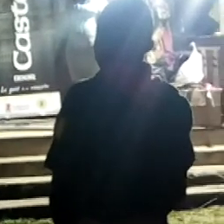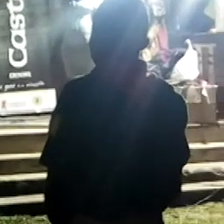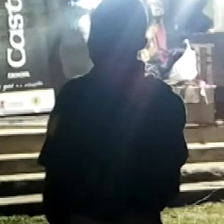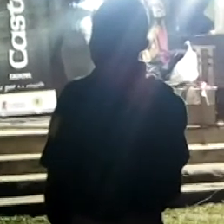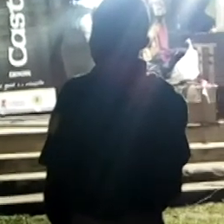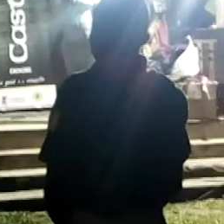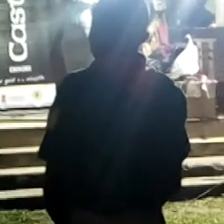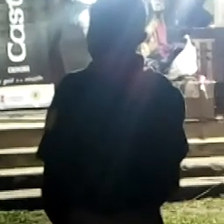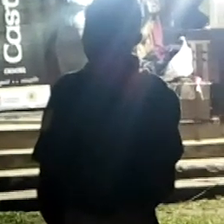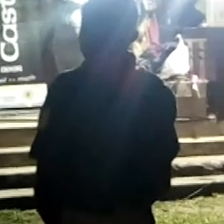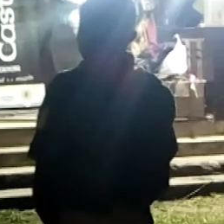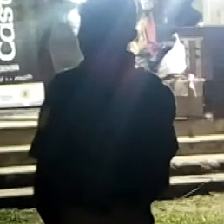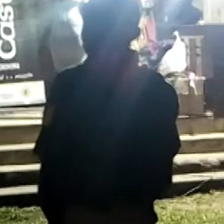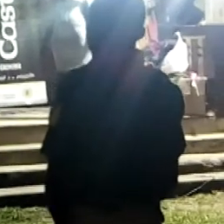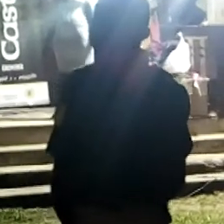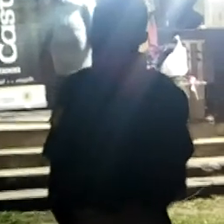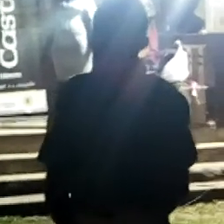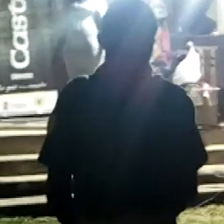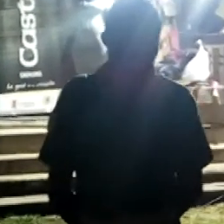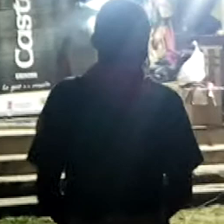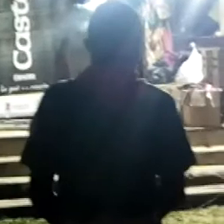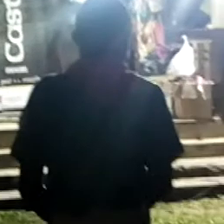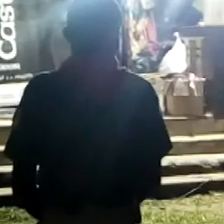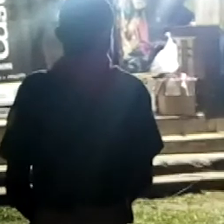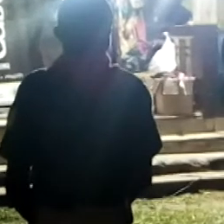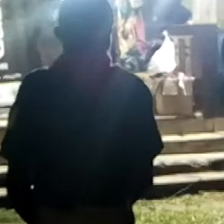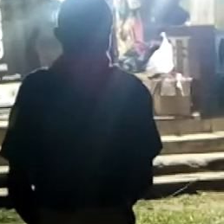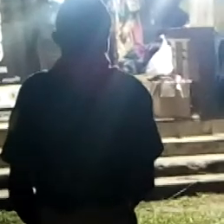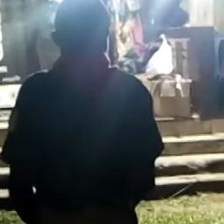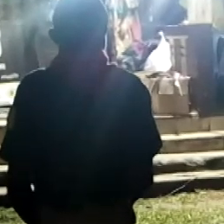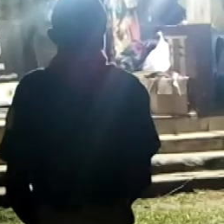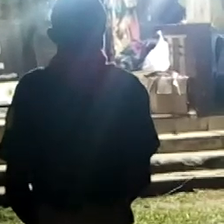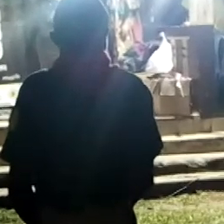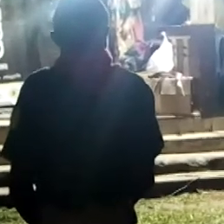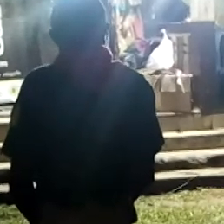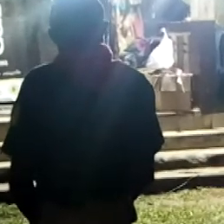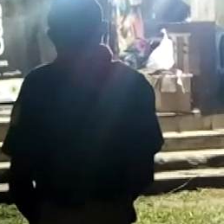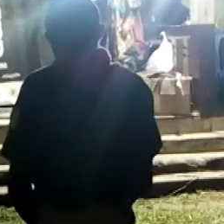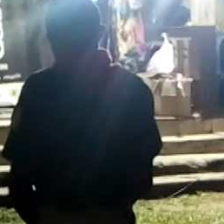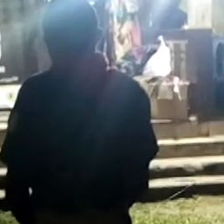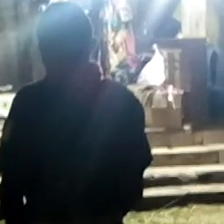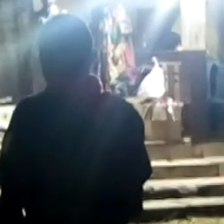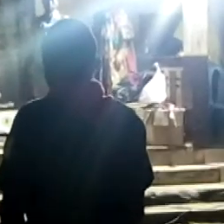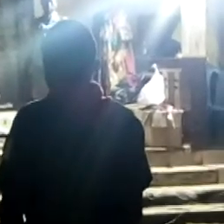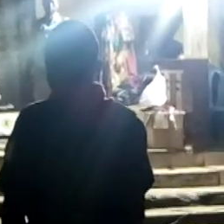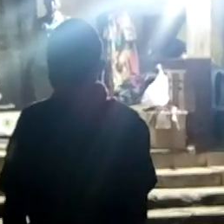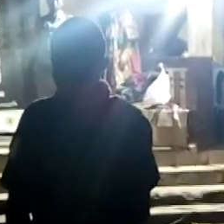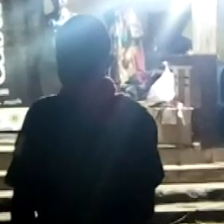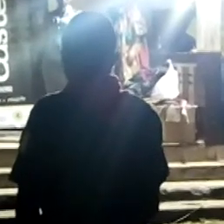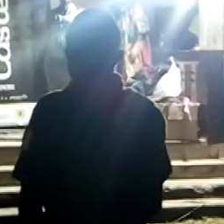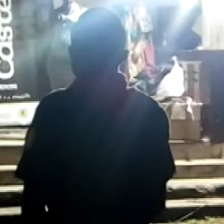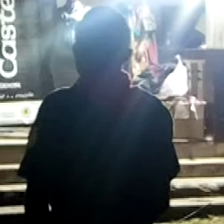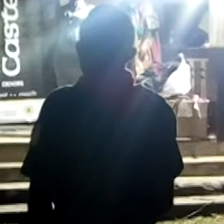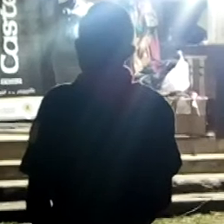le challenge en face duquel se trouvent les personnes handicapées au quotidien, et ça vous fera mûrir dans votre cœur beaucoup d'amour,